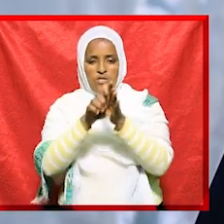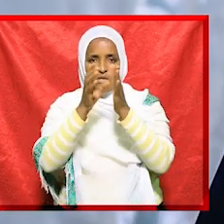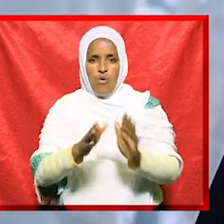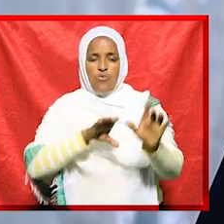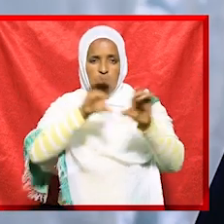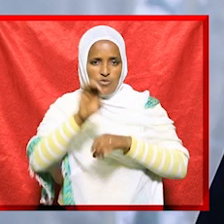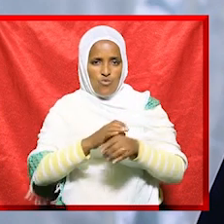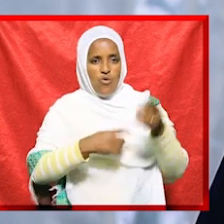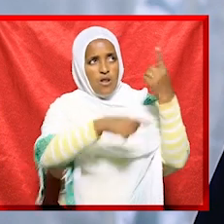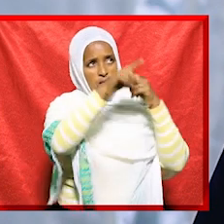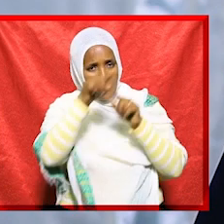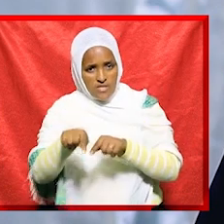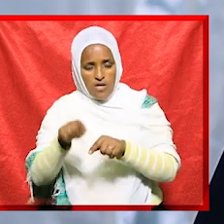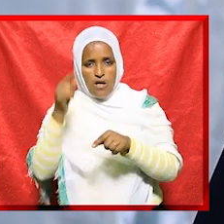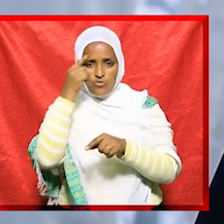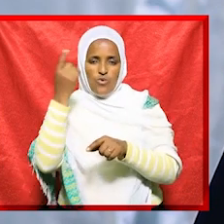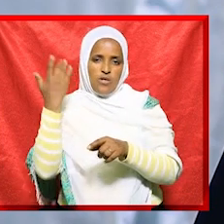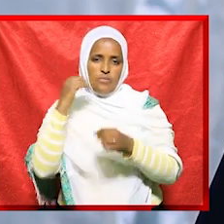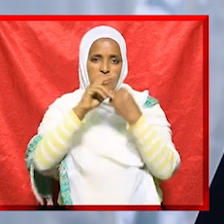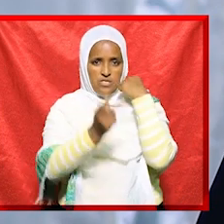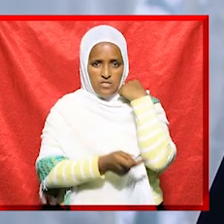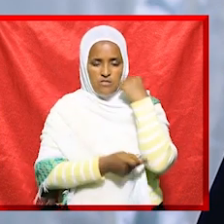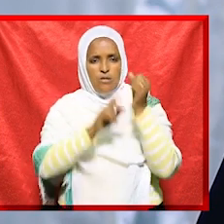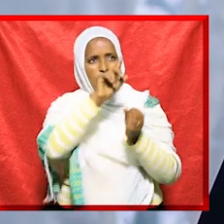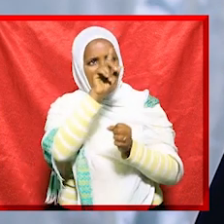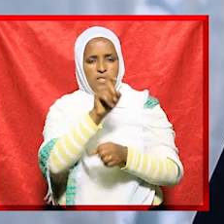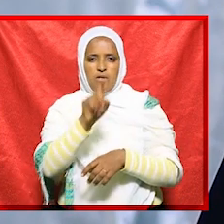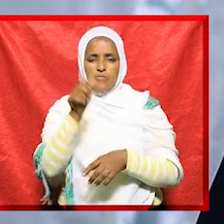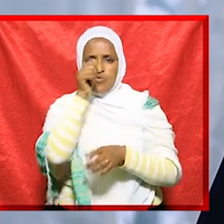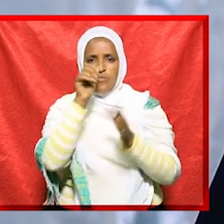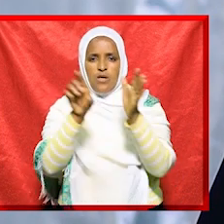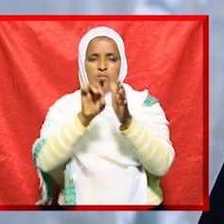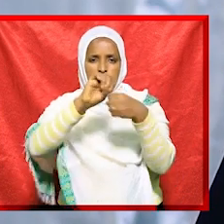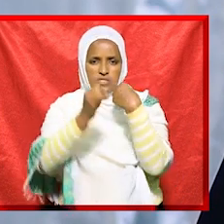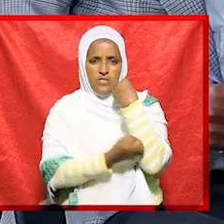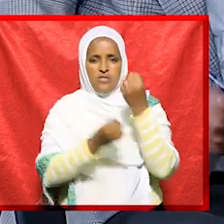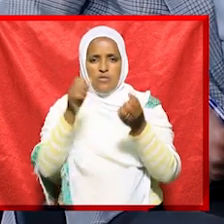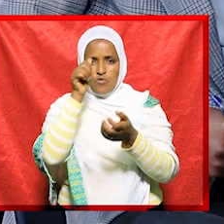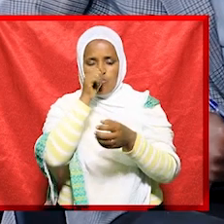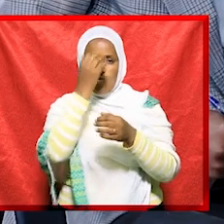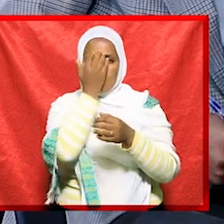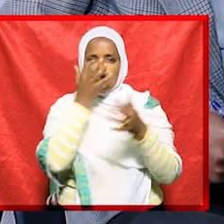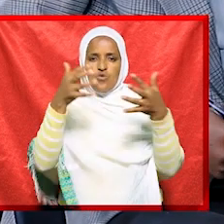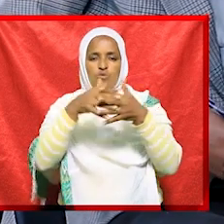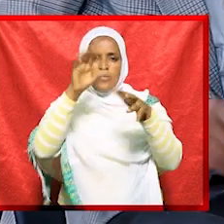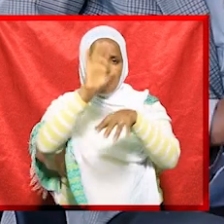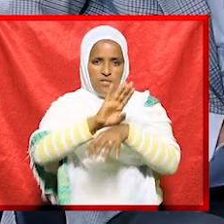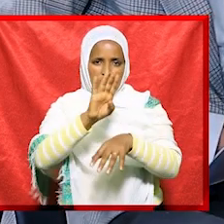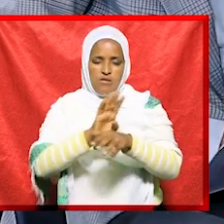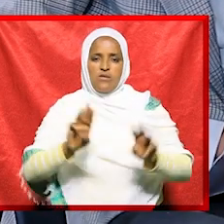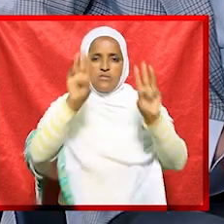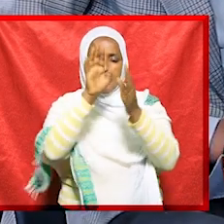ሰዎች ሌጋላይዝድ አድርጎ ሊያመጣ አስቦ የነበረ ድርጅት መጠየቅ አለበት በኢትዮጵያ ህግ መሰረት። ይህ በኢትዮጵያ ኦርቶዶክስ